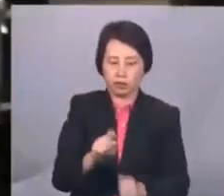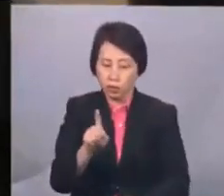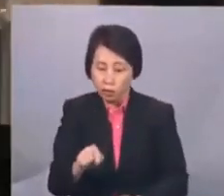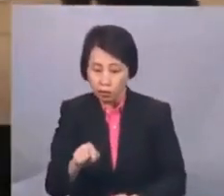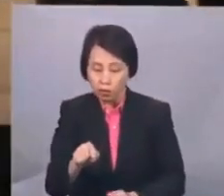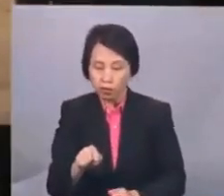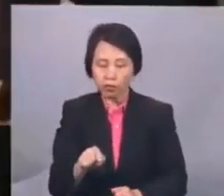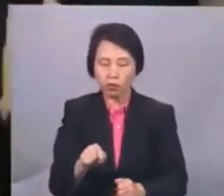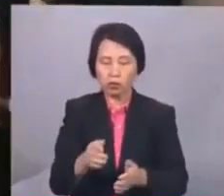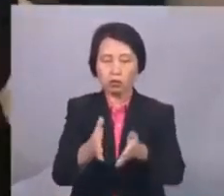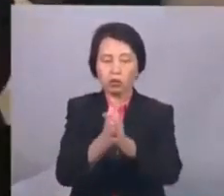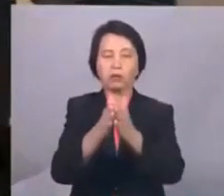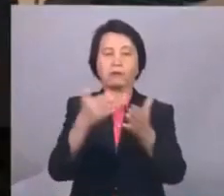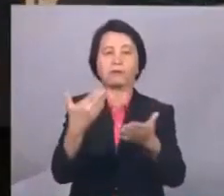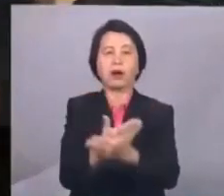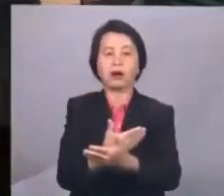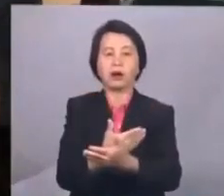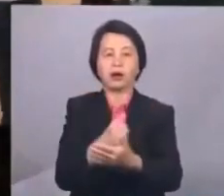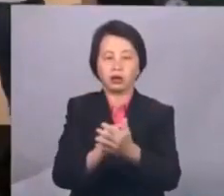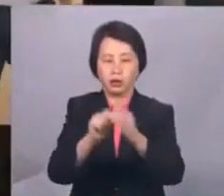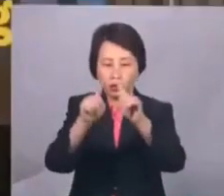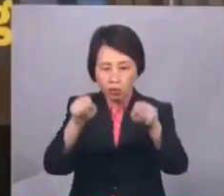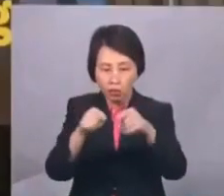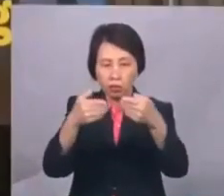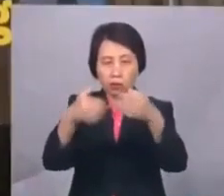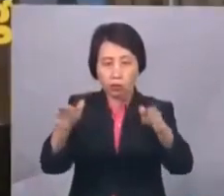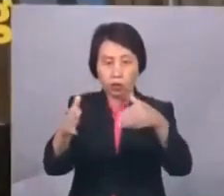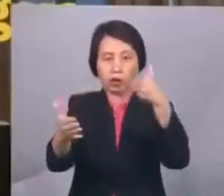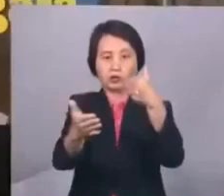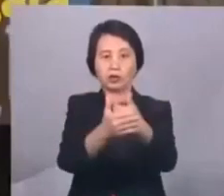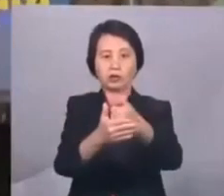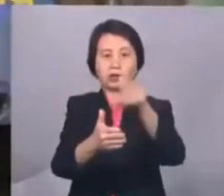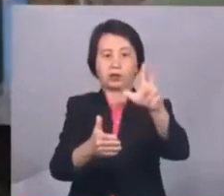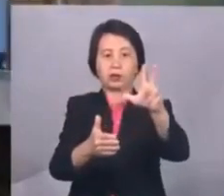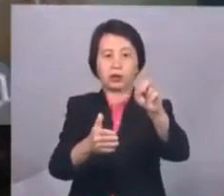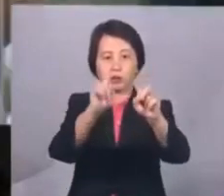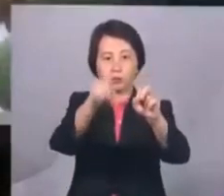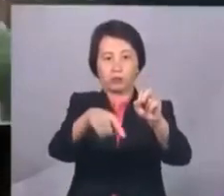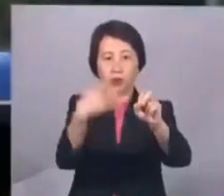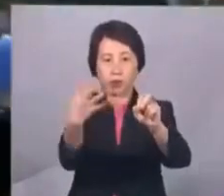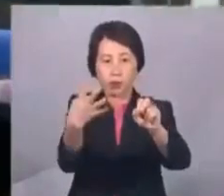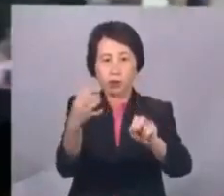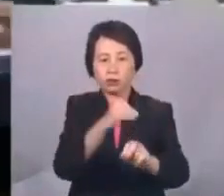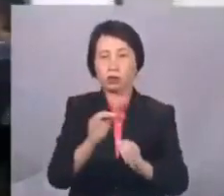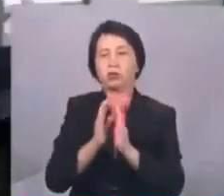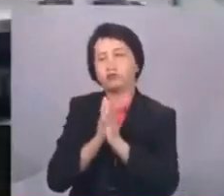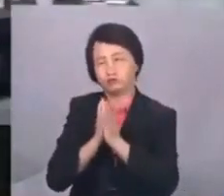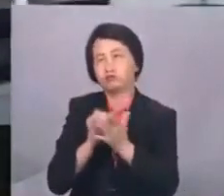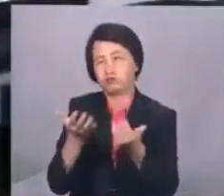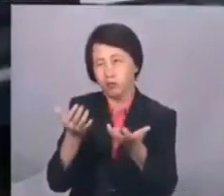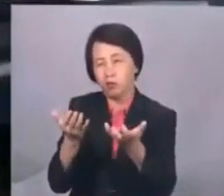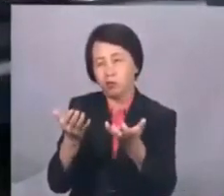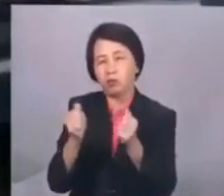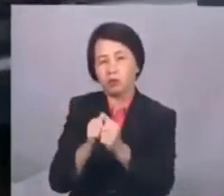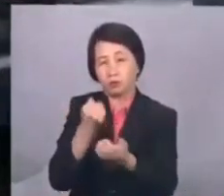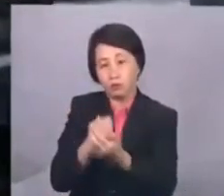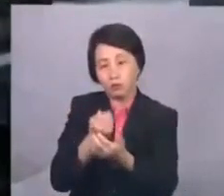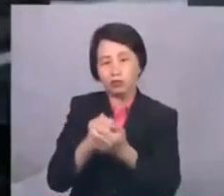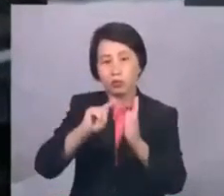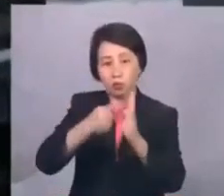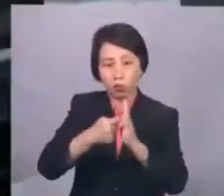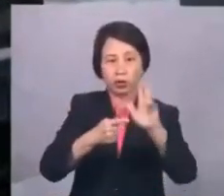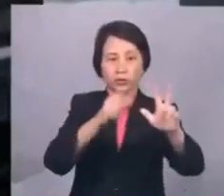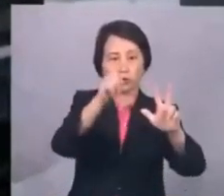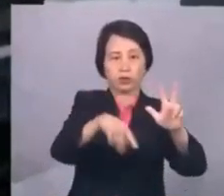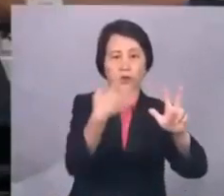klik butang permohonan baharu yang dibuka sehingga 30 April manakal rayuan boleh dibuat mulai 3